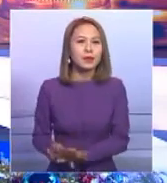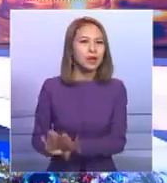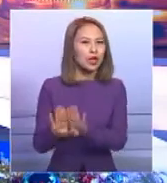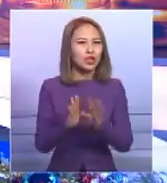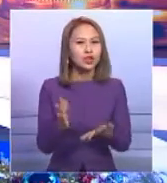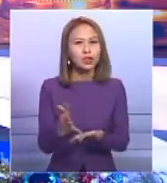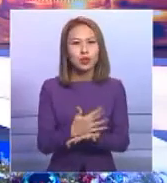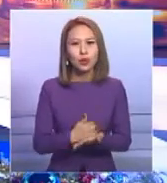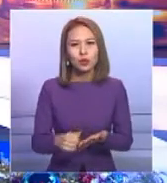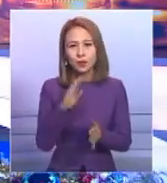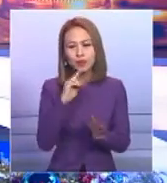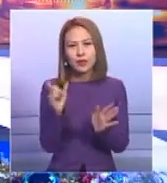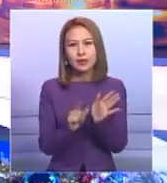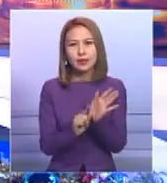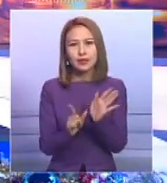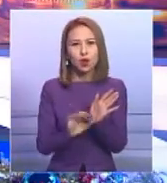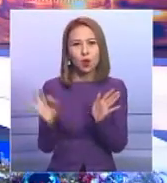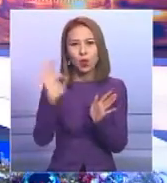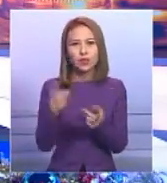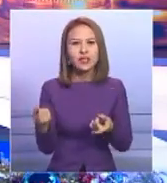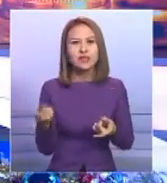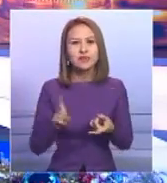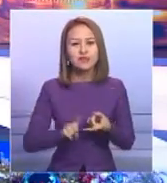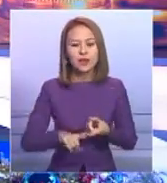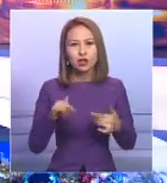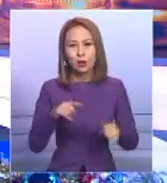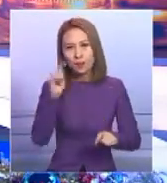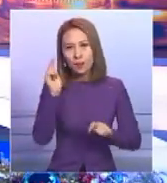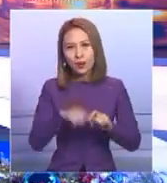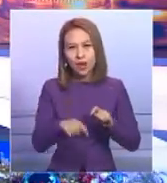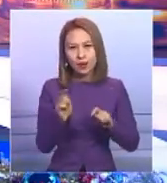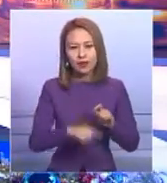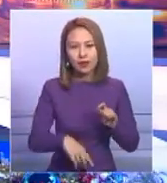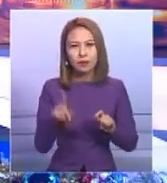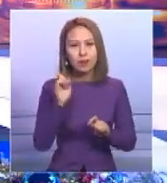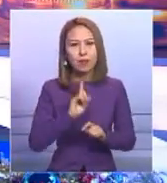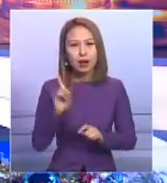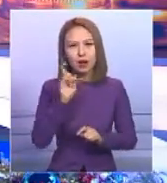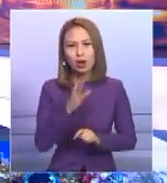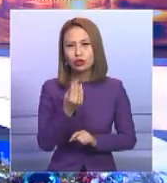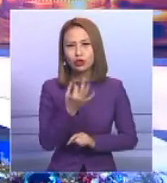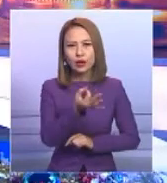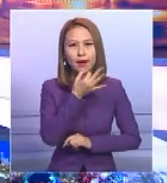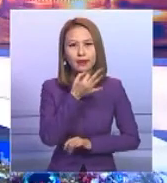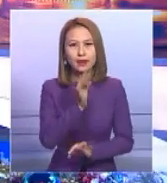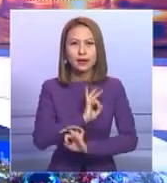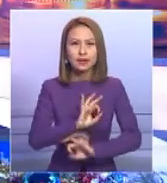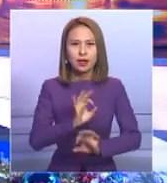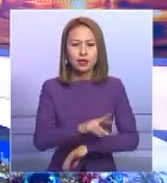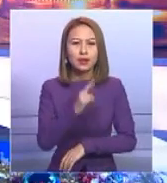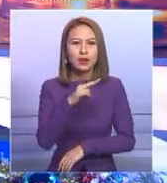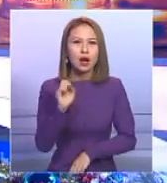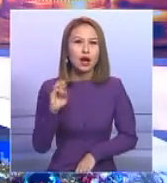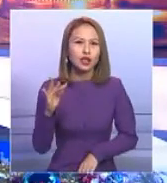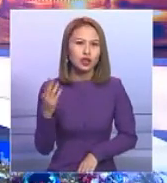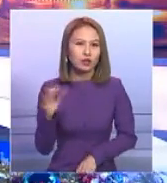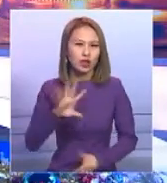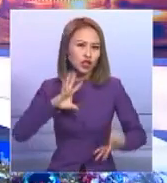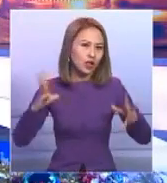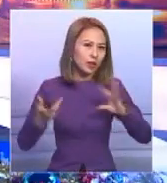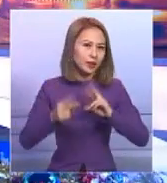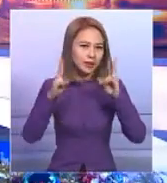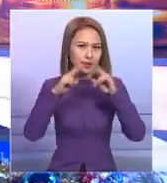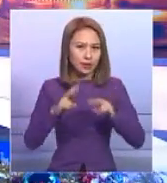бірыңғай жинақтаушы зейнетақы қорына қатысты жүргізіп жатқан тексерісі туралы пікір айтуға ерте. Бұл жөнінде Данияр Ақышев